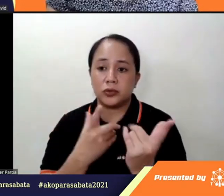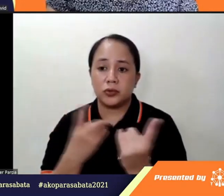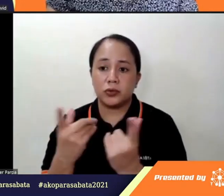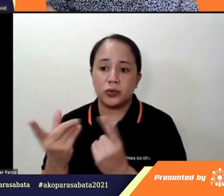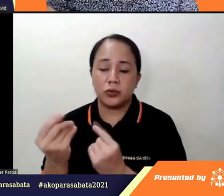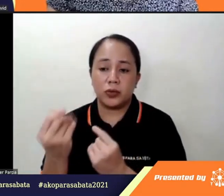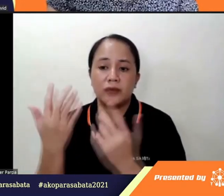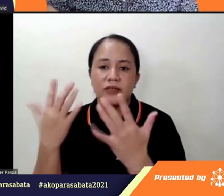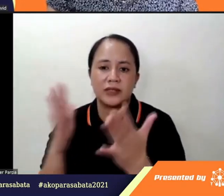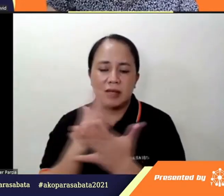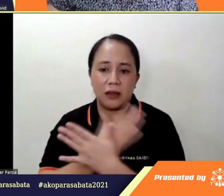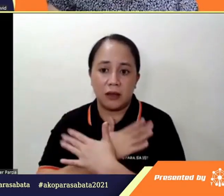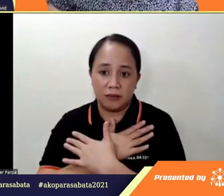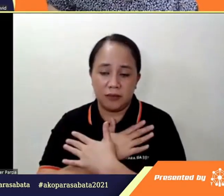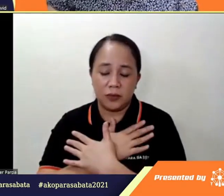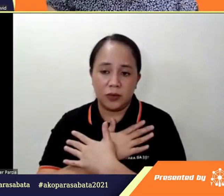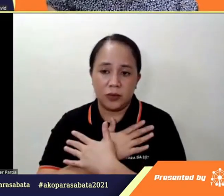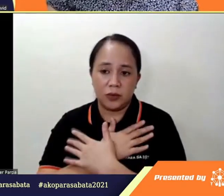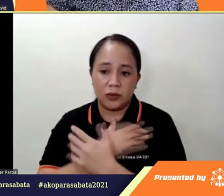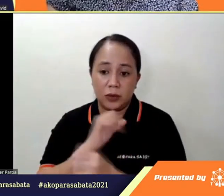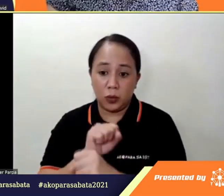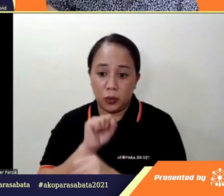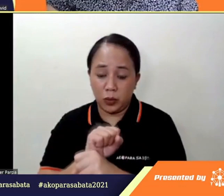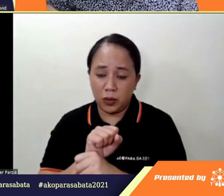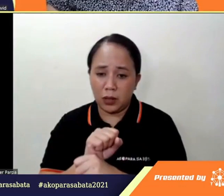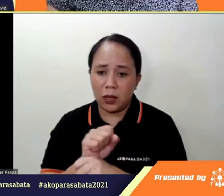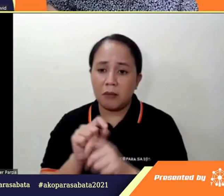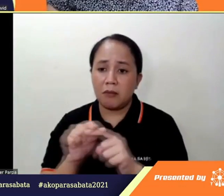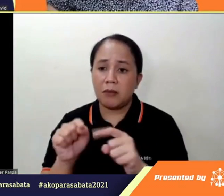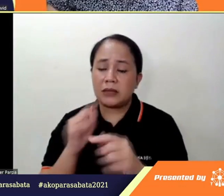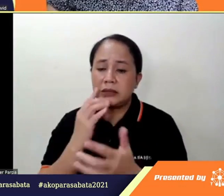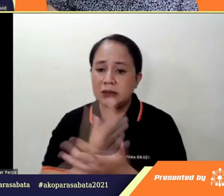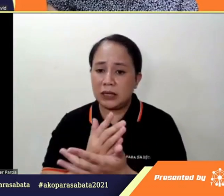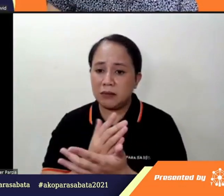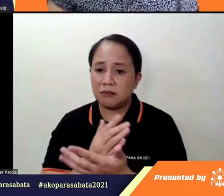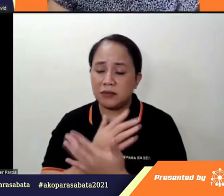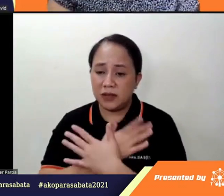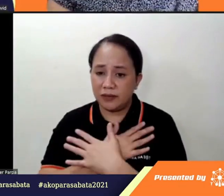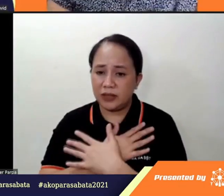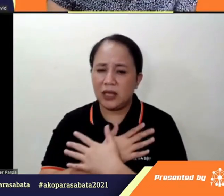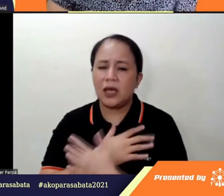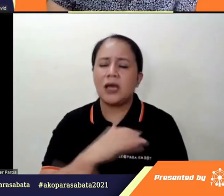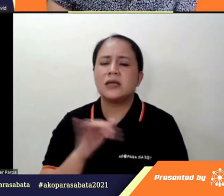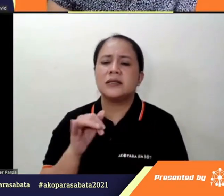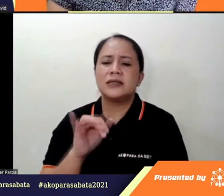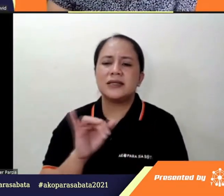we love the work. Pero yung, when you stop loving it na, yung parang,